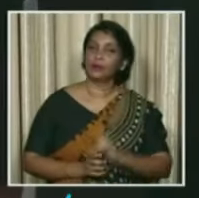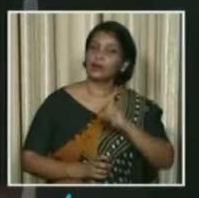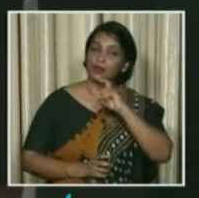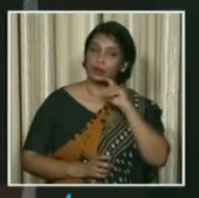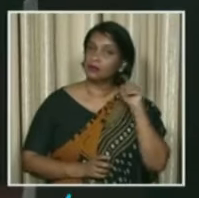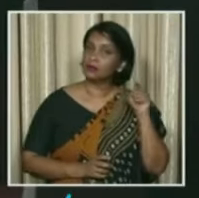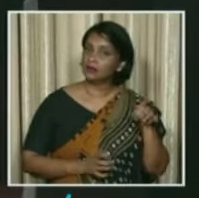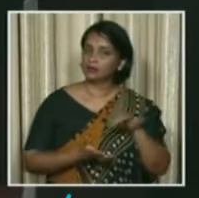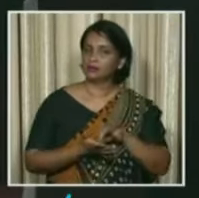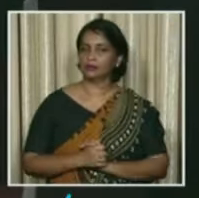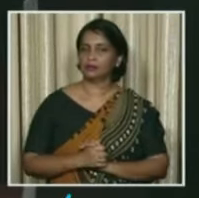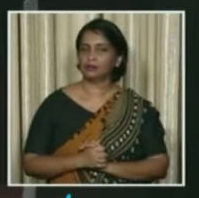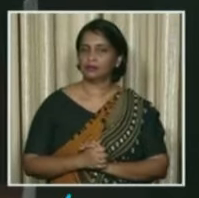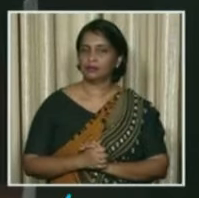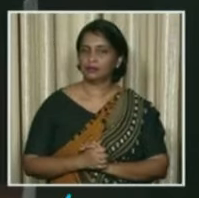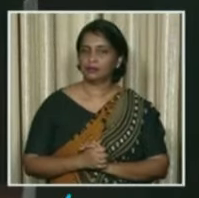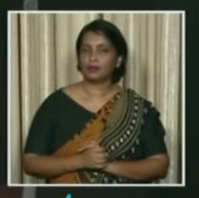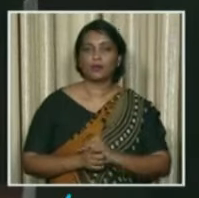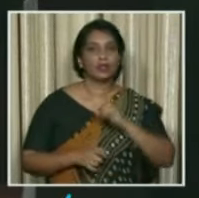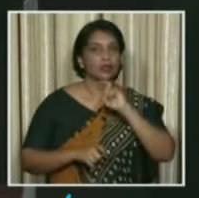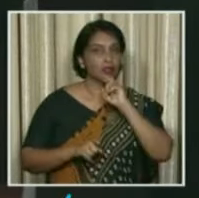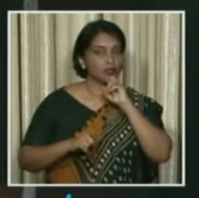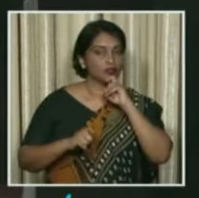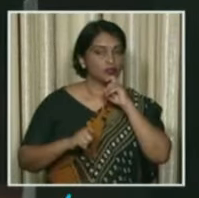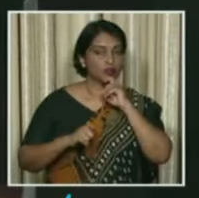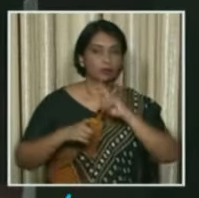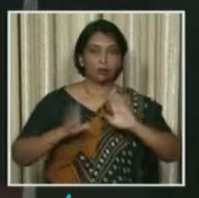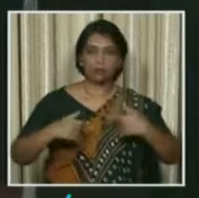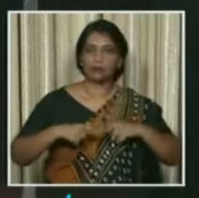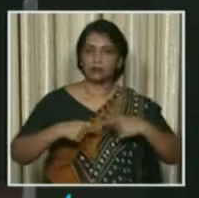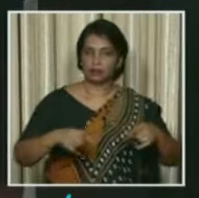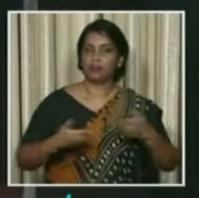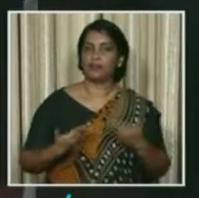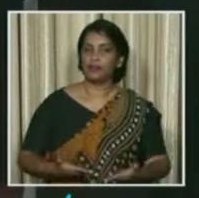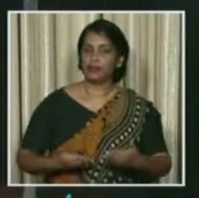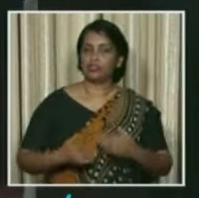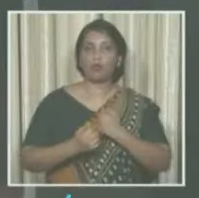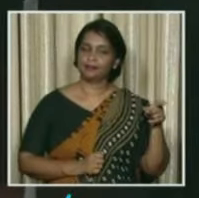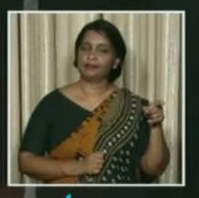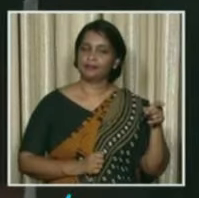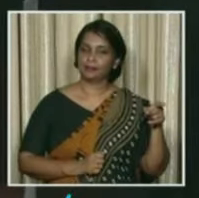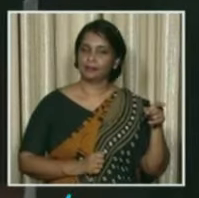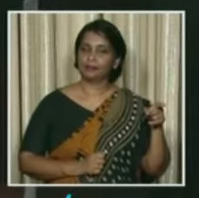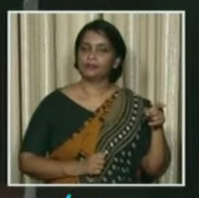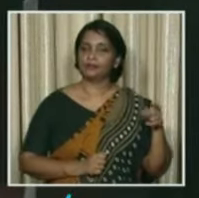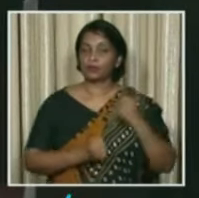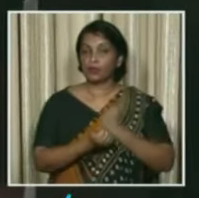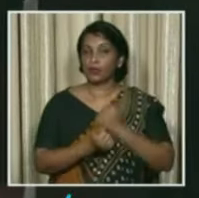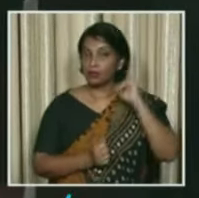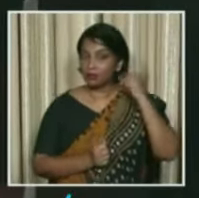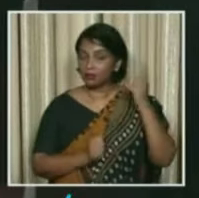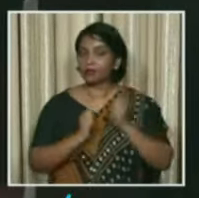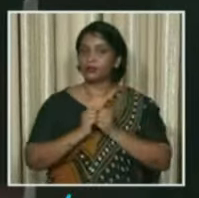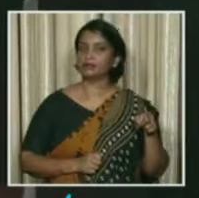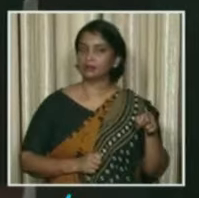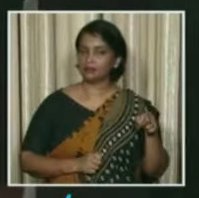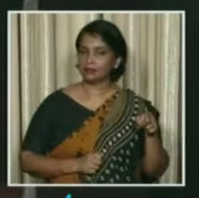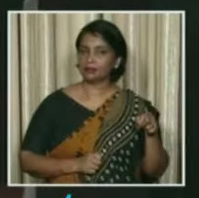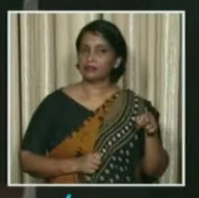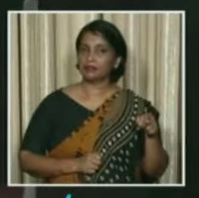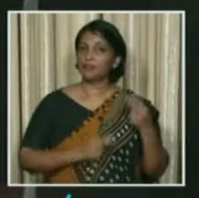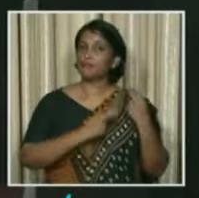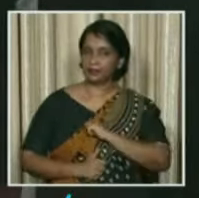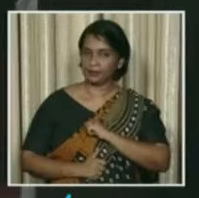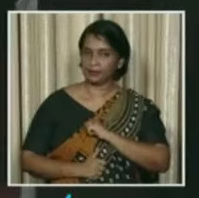ප්‍රදේශාධිකරණයේ තීන්දුවක් අරගෙන තිබෙනවා නඩු විභාගයේ අවසන් වන තෙක් වර්තමාන පොලිස්පතිවරයාගේ පොලිස්පති හැටියට කටයුතු කිරීමේ